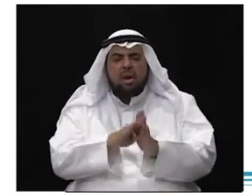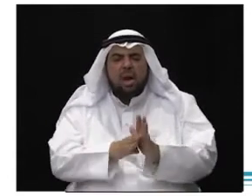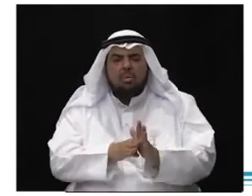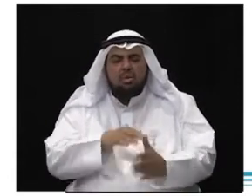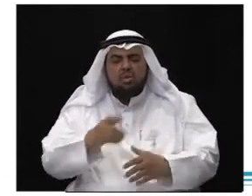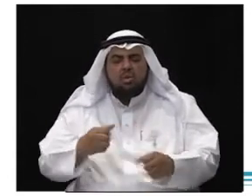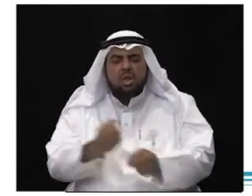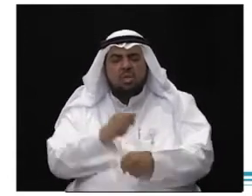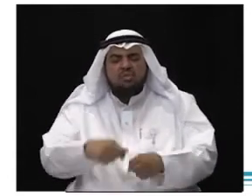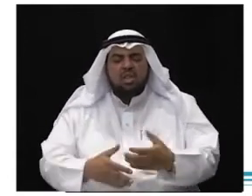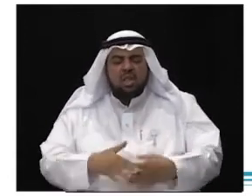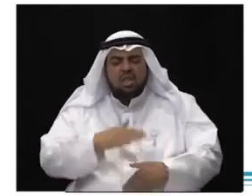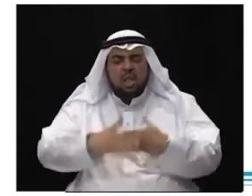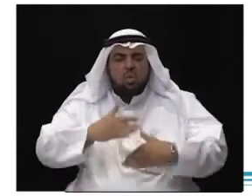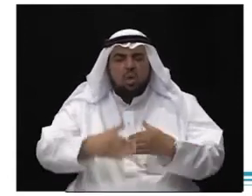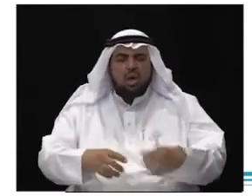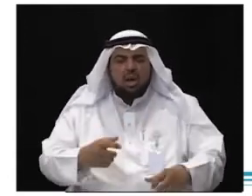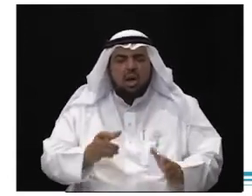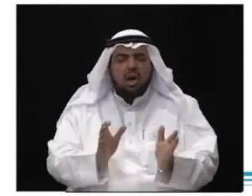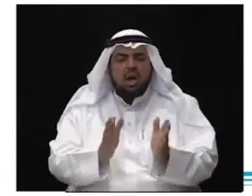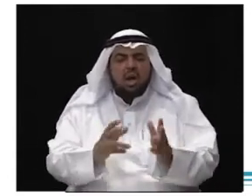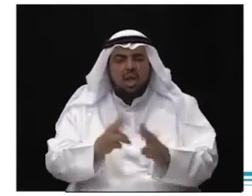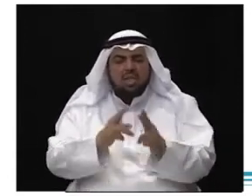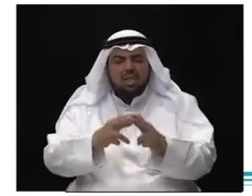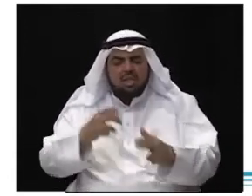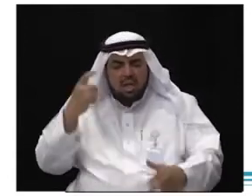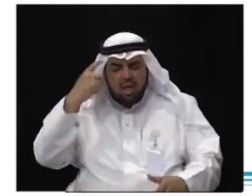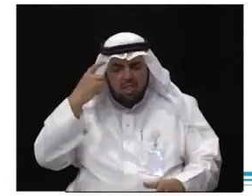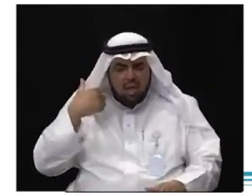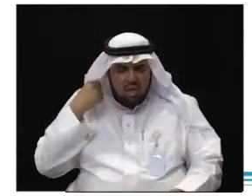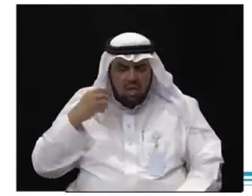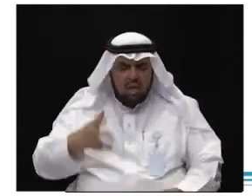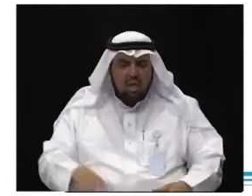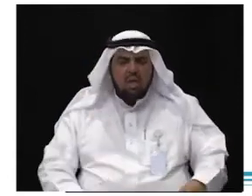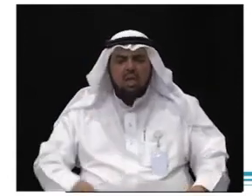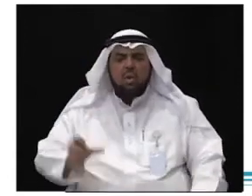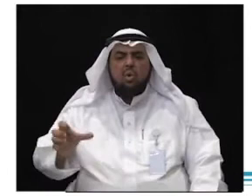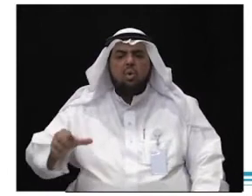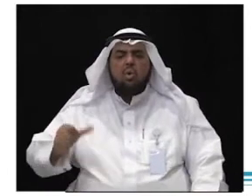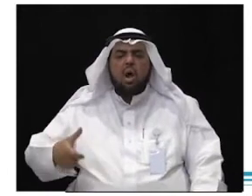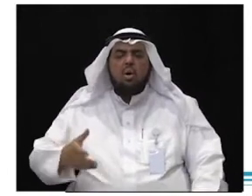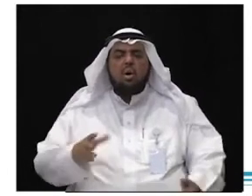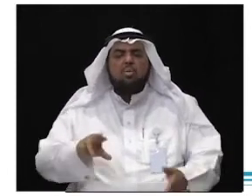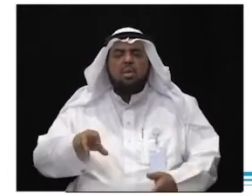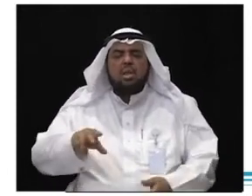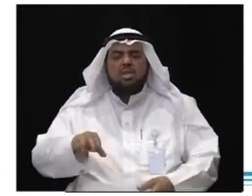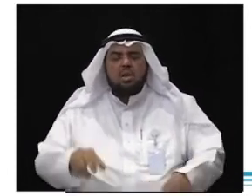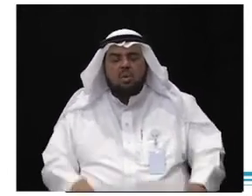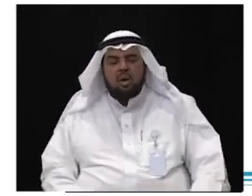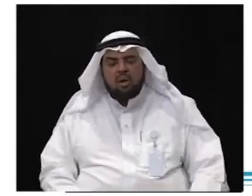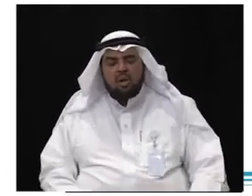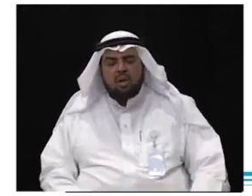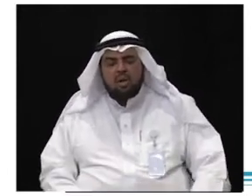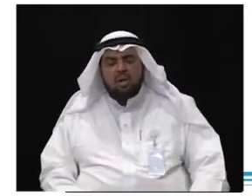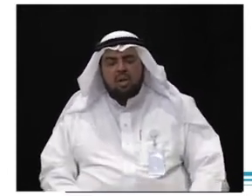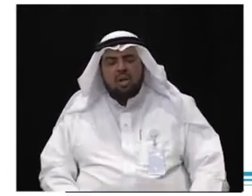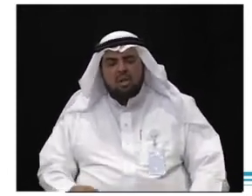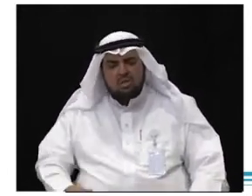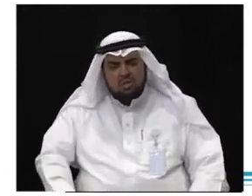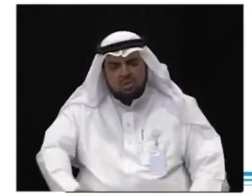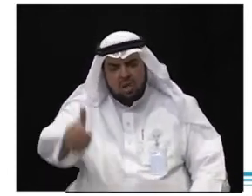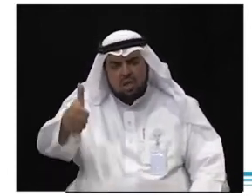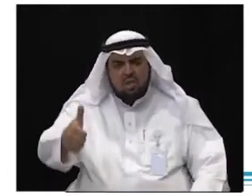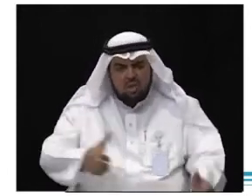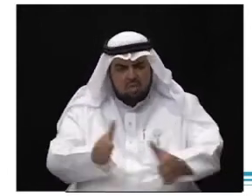الذكية، فاز به أصدقائنا الشقيقين نورا وعبد العزيز، حيث اجتازا التحدي وأصبحا